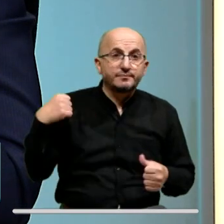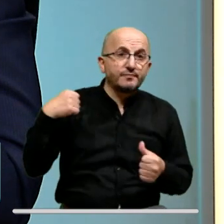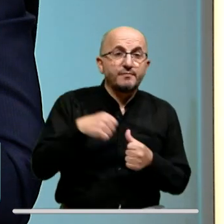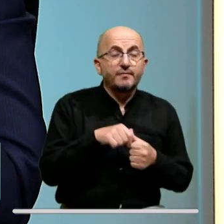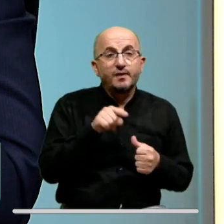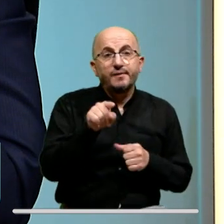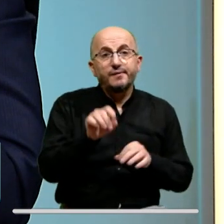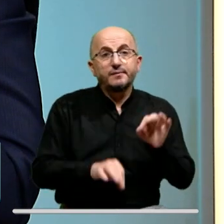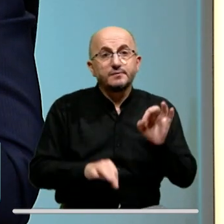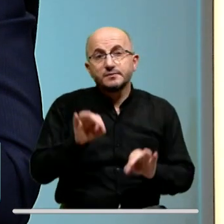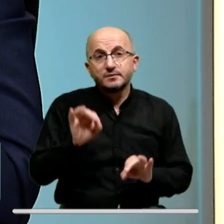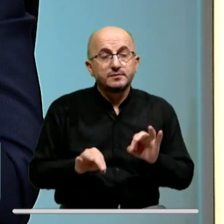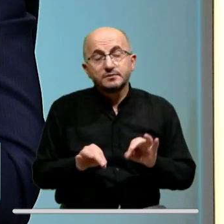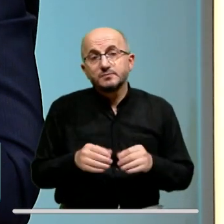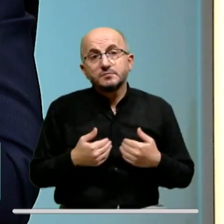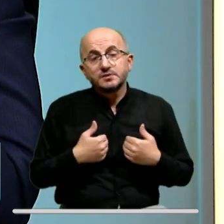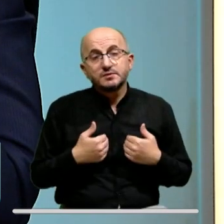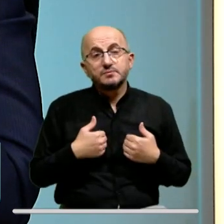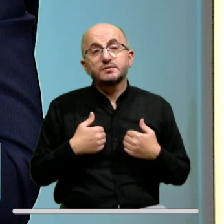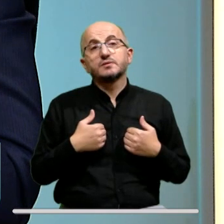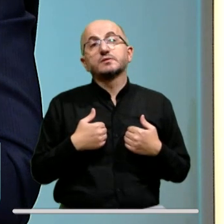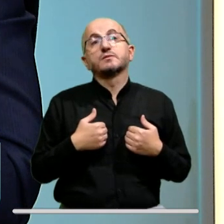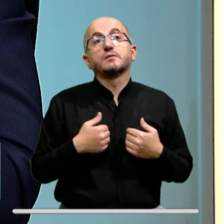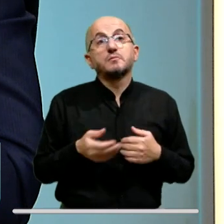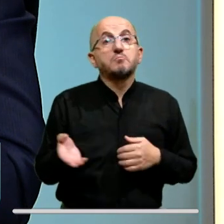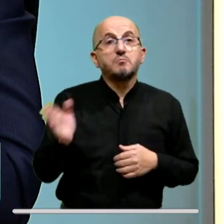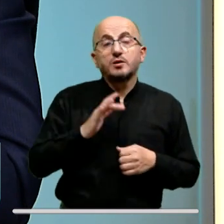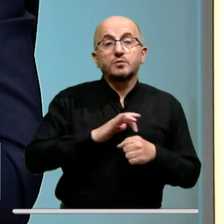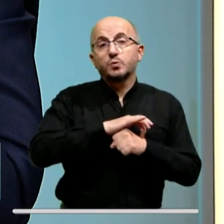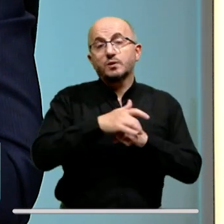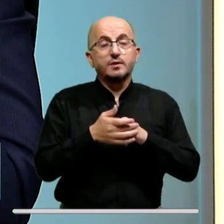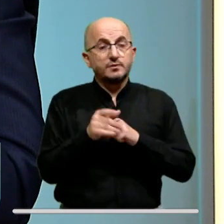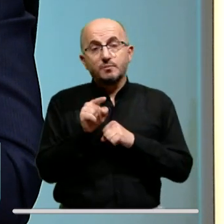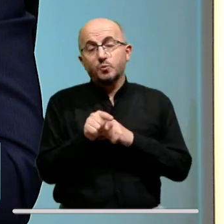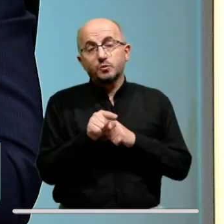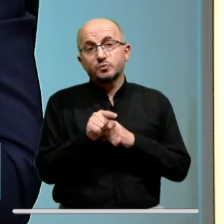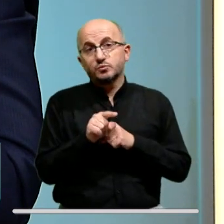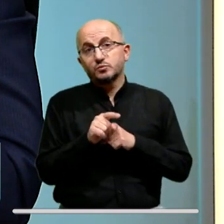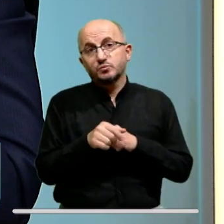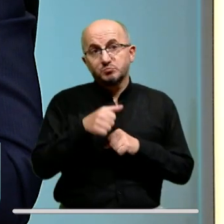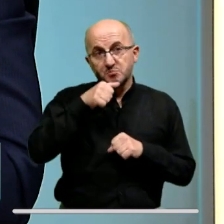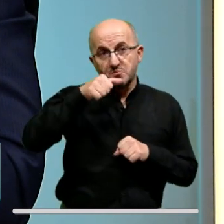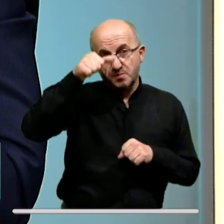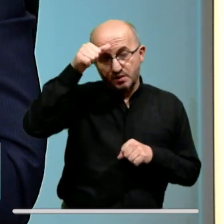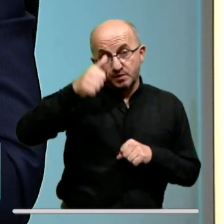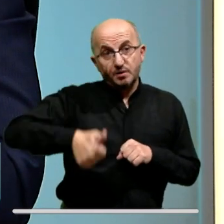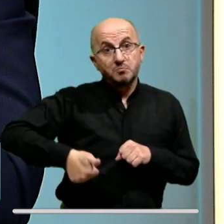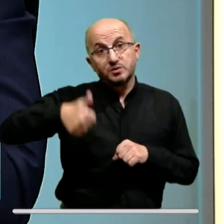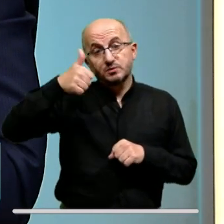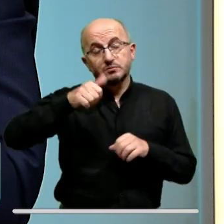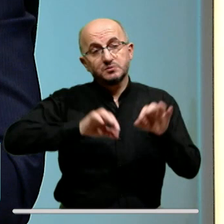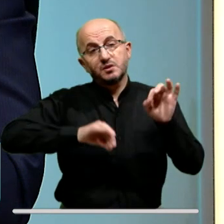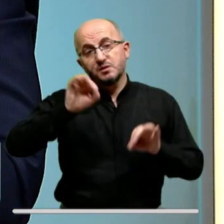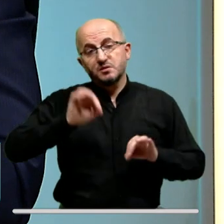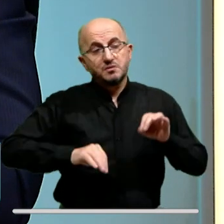bunun değerlendirilmesi, yani bizim de veya başka ülkelerin de bunu Suudi yönetimiyle değerlendirmeleri.